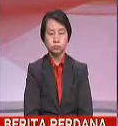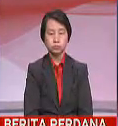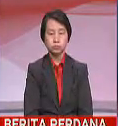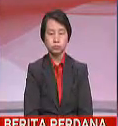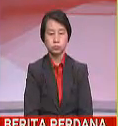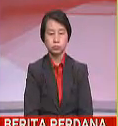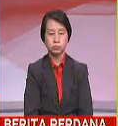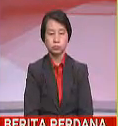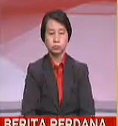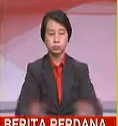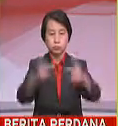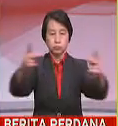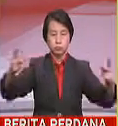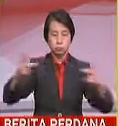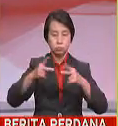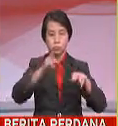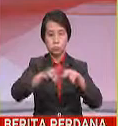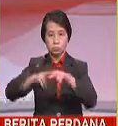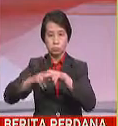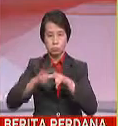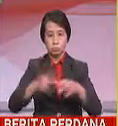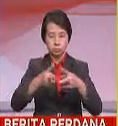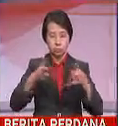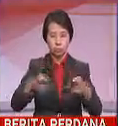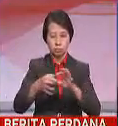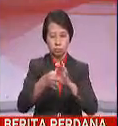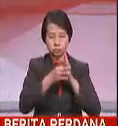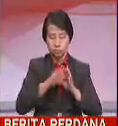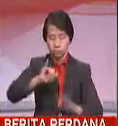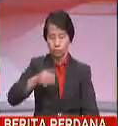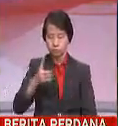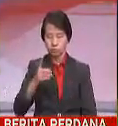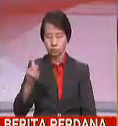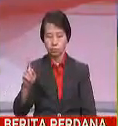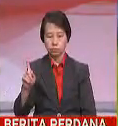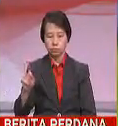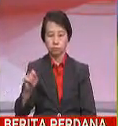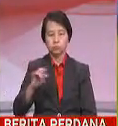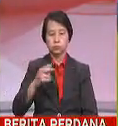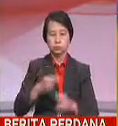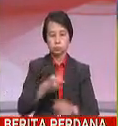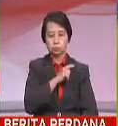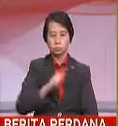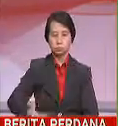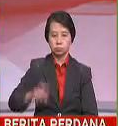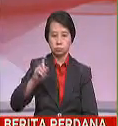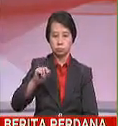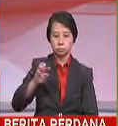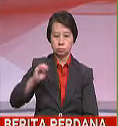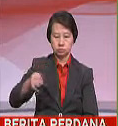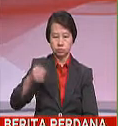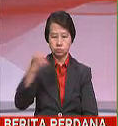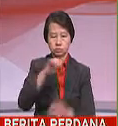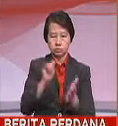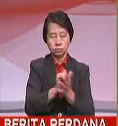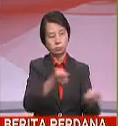2020 kawasan tempat duduk penonton ini dirasmikan oleh pemilik jdt tunku Ismail Ibni Sultan Ibrahim tunku mahkota Johor hari ini